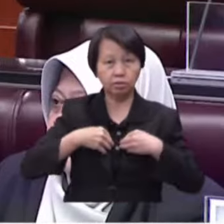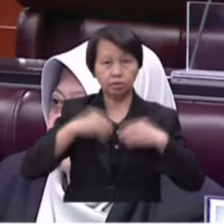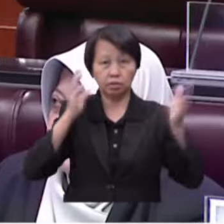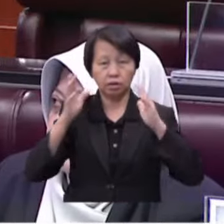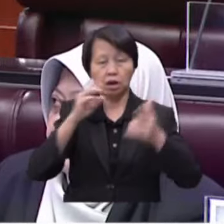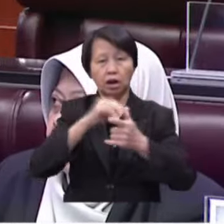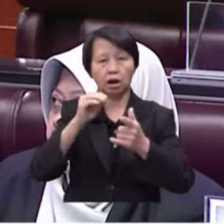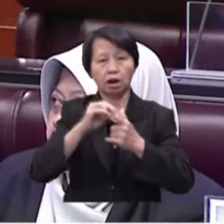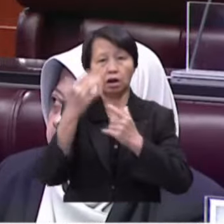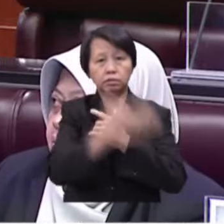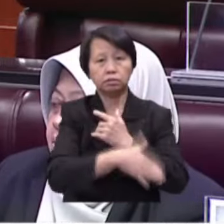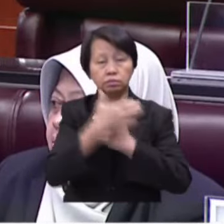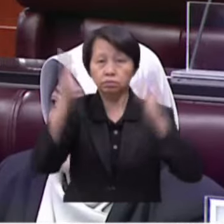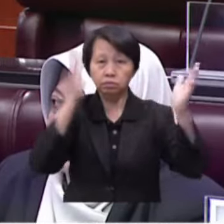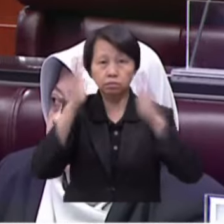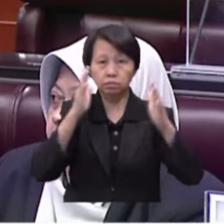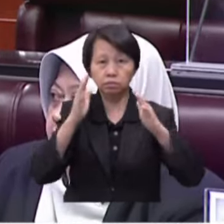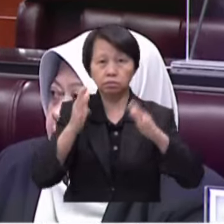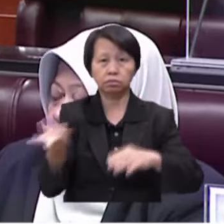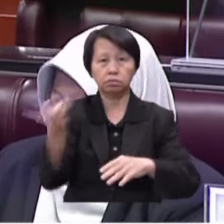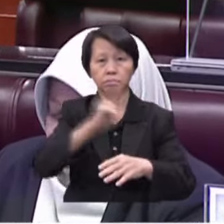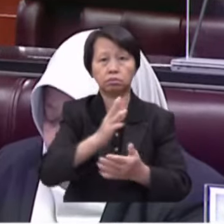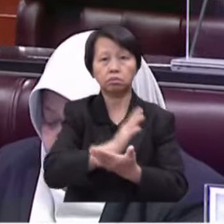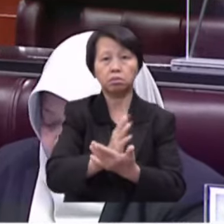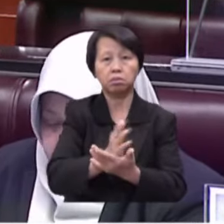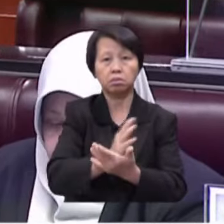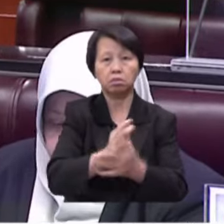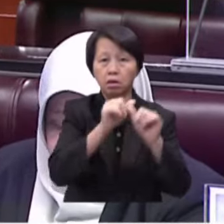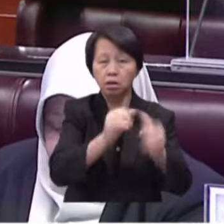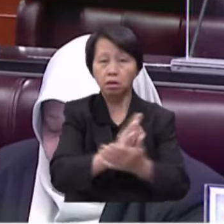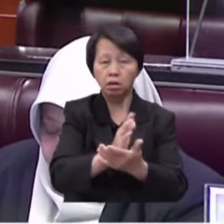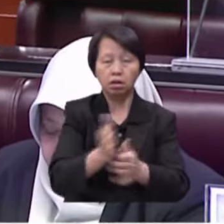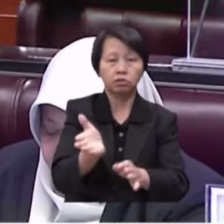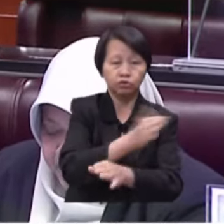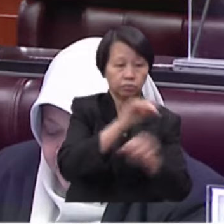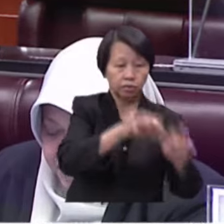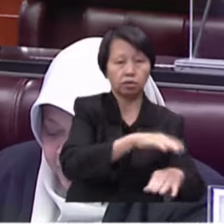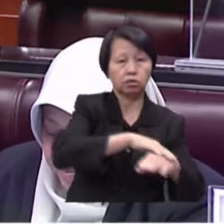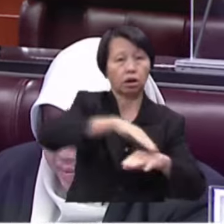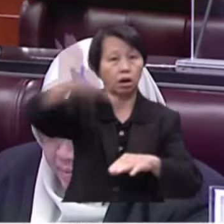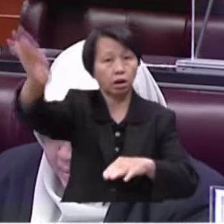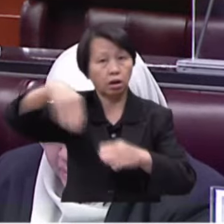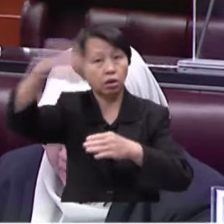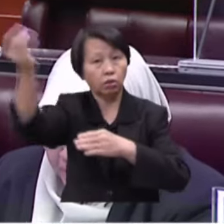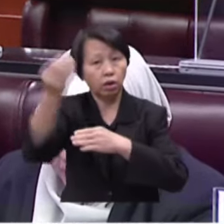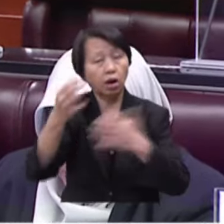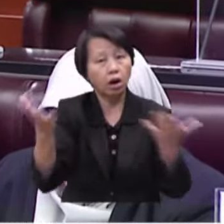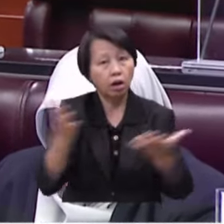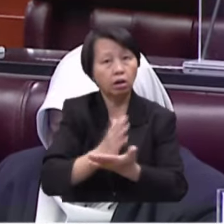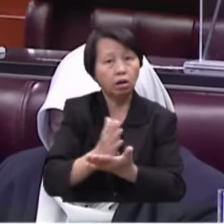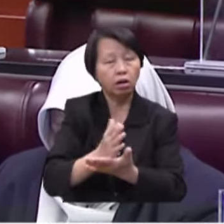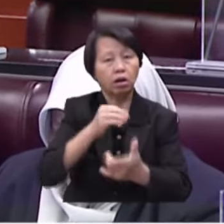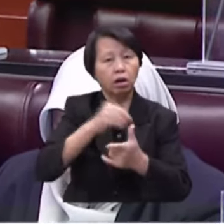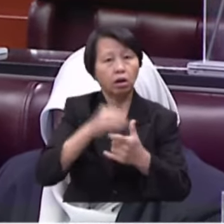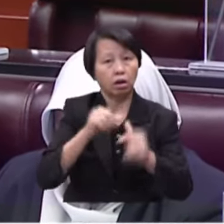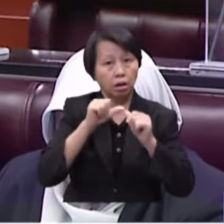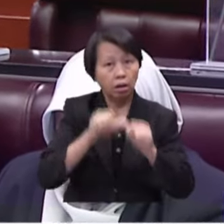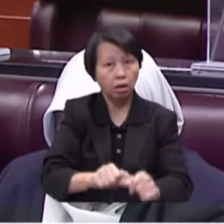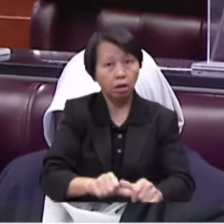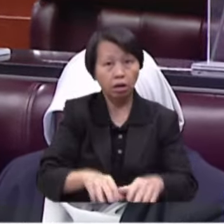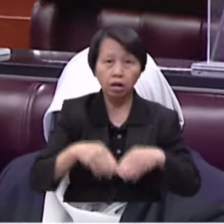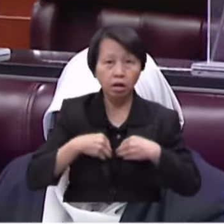negara kita ini sebagai transit saja sebelum pelarian ini Dianta ke luar negara yang lain